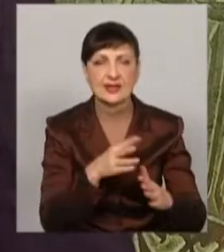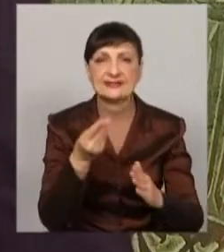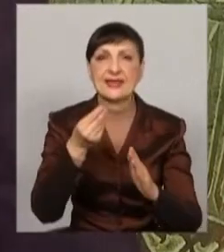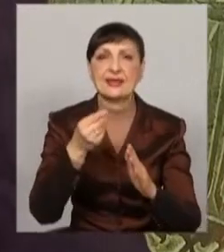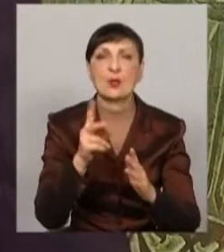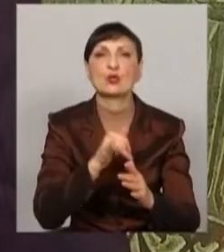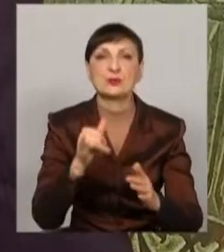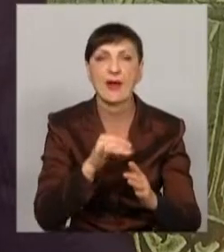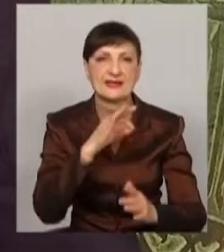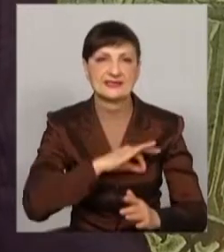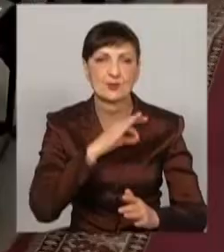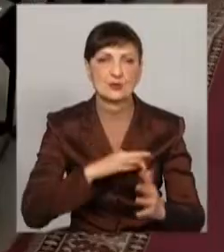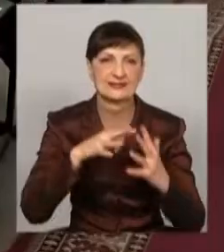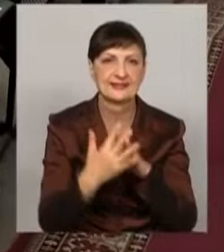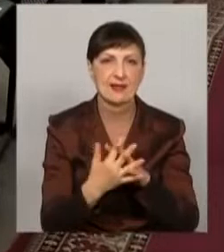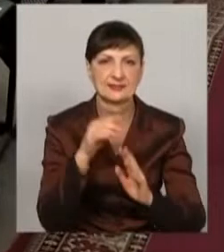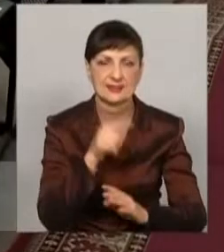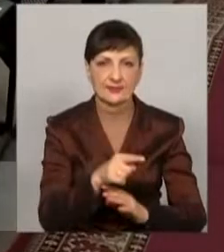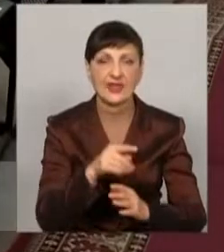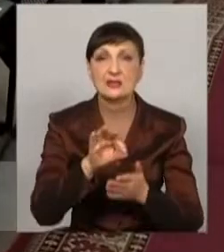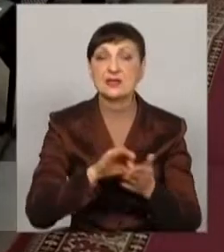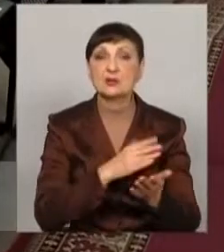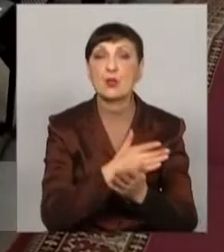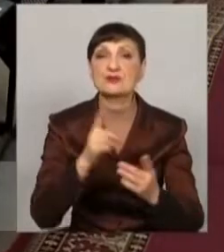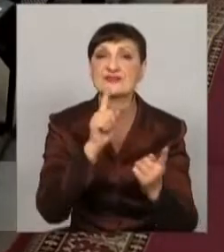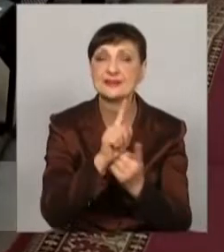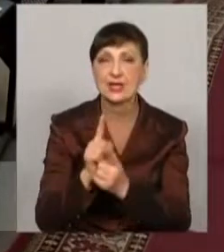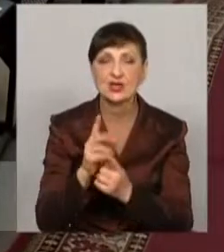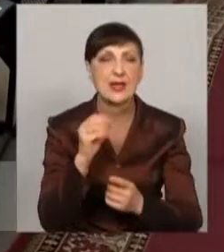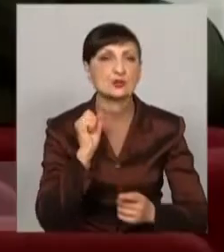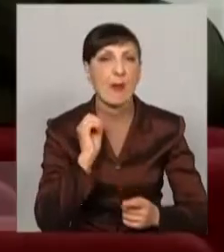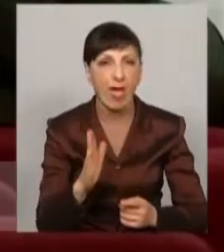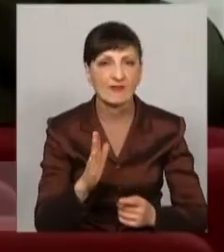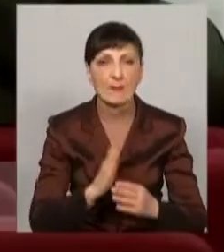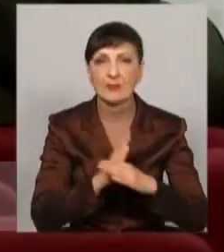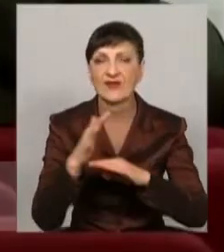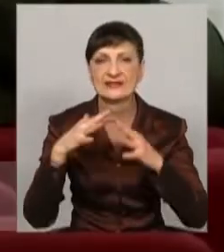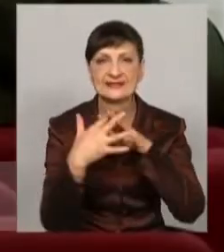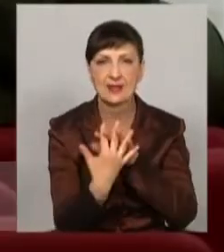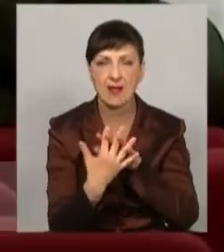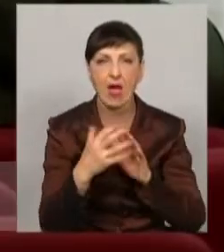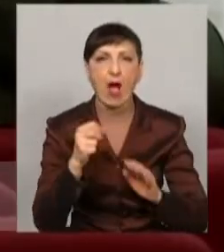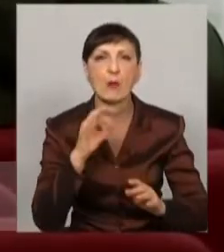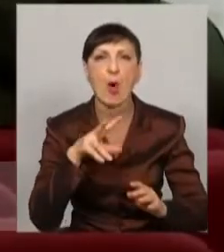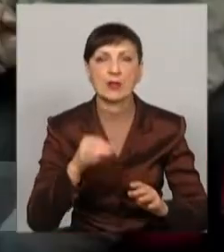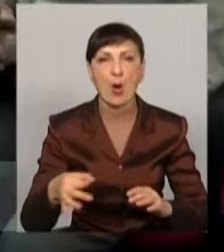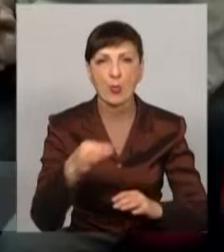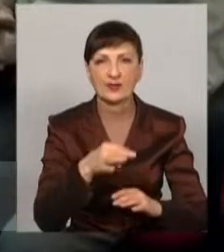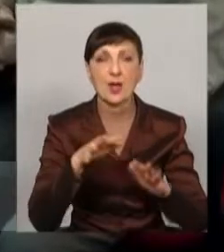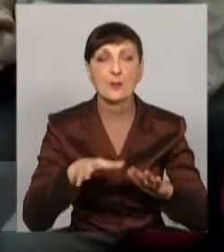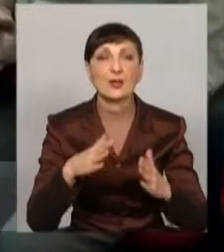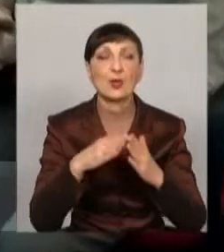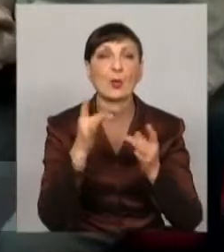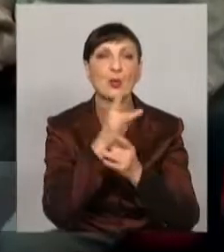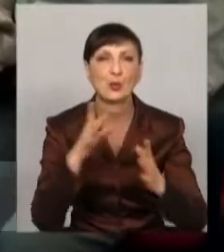для сельхозпроизводства. Сразу после встречи в Актобе Нурлан Ауизбаев побывал в селе Акмол Акмолинской области. В местном доме культуры